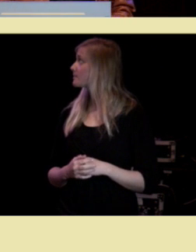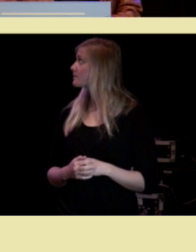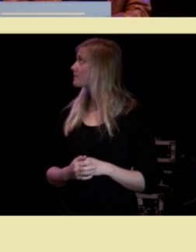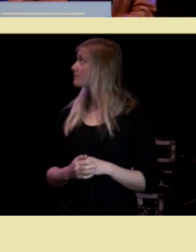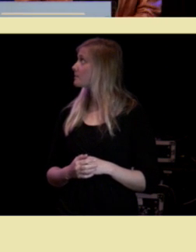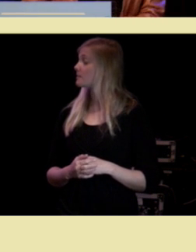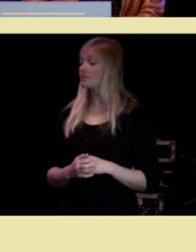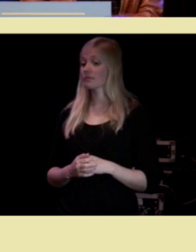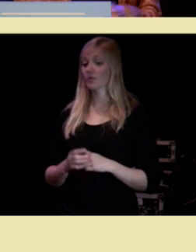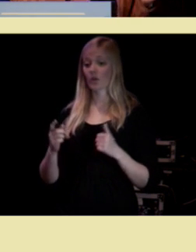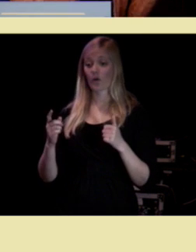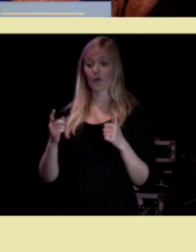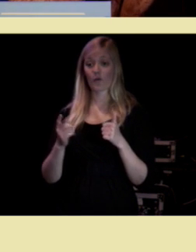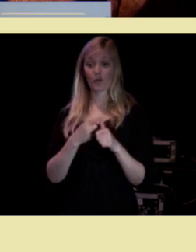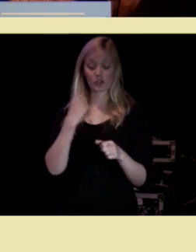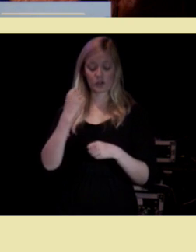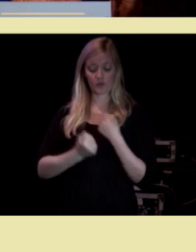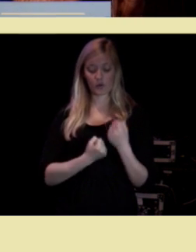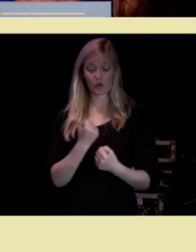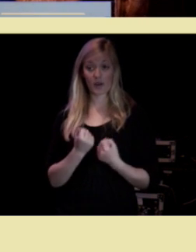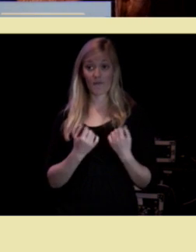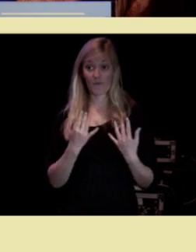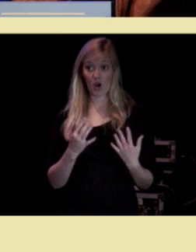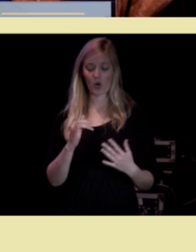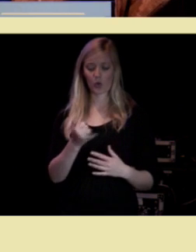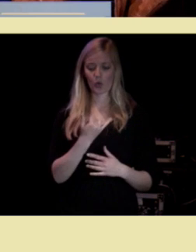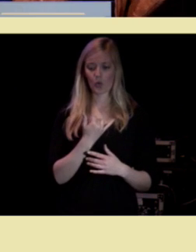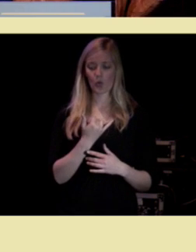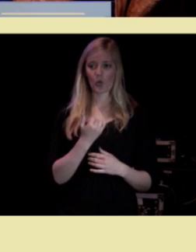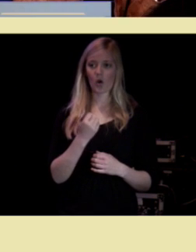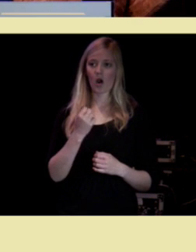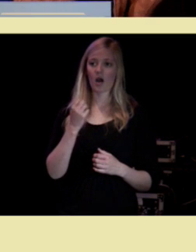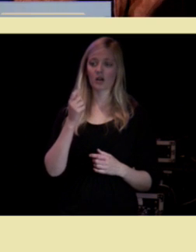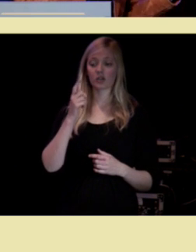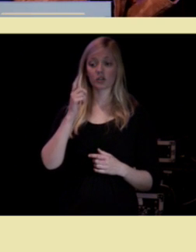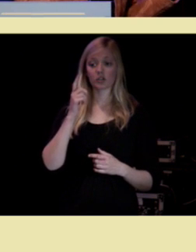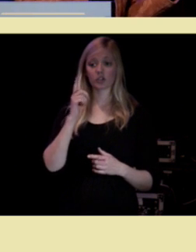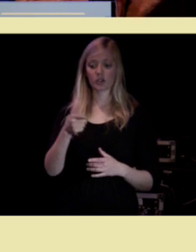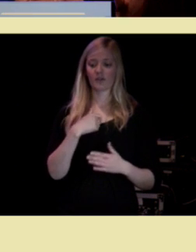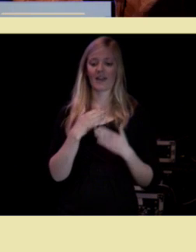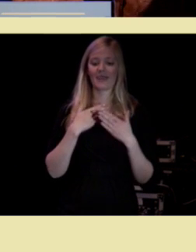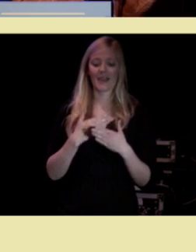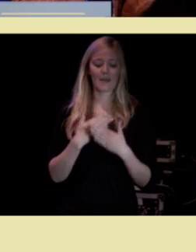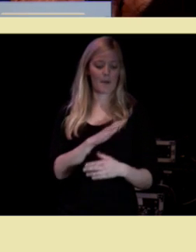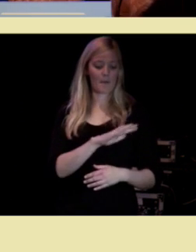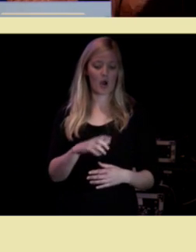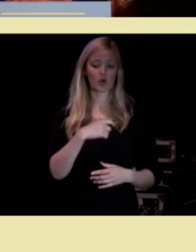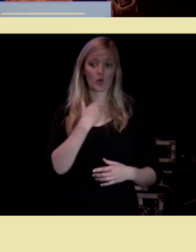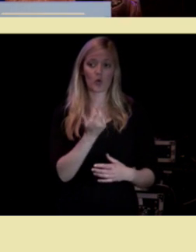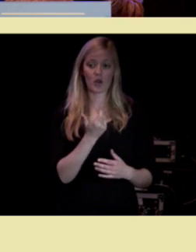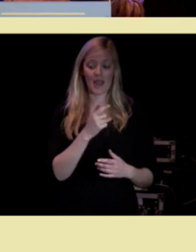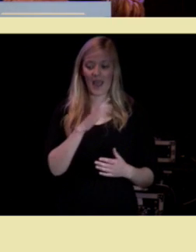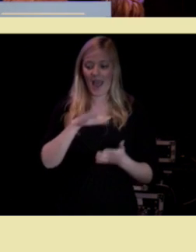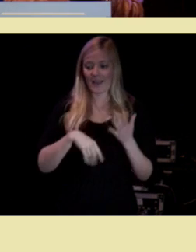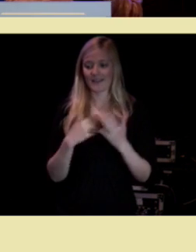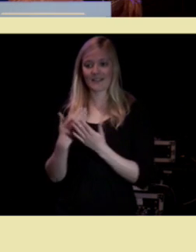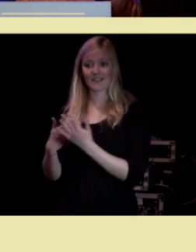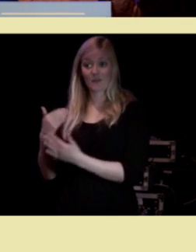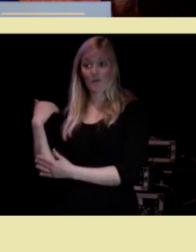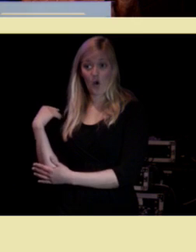Så det vi, første grepet vi gjorde, nettopp for å komme mye nærmere barne- og ungearenaen enn det tjenestene hadde vært